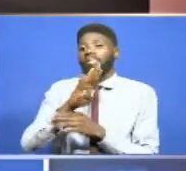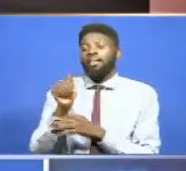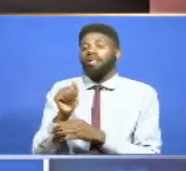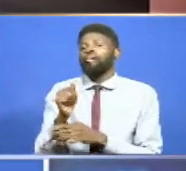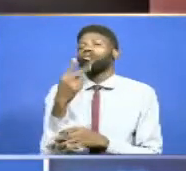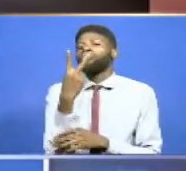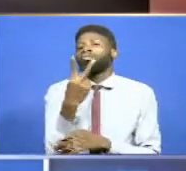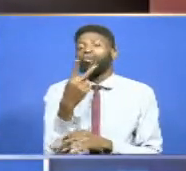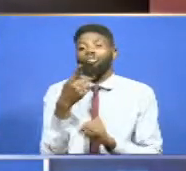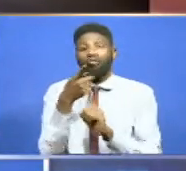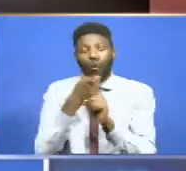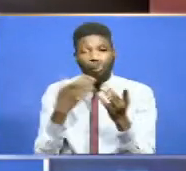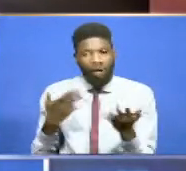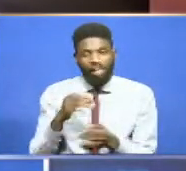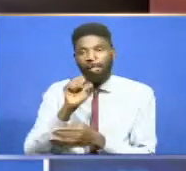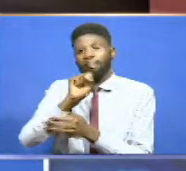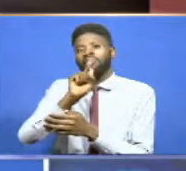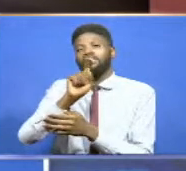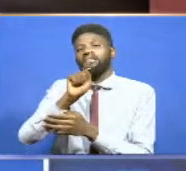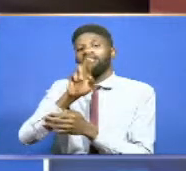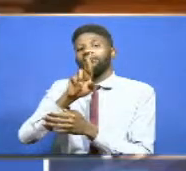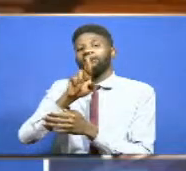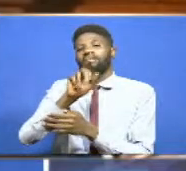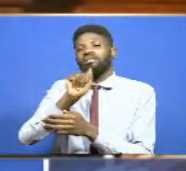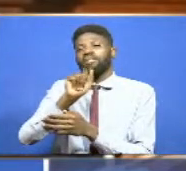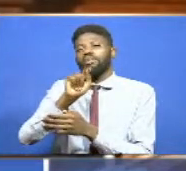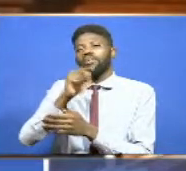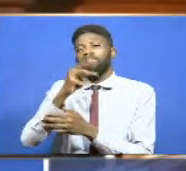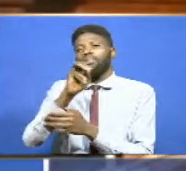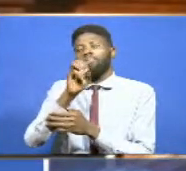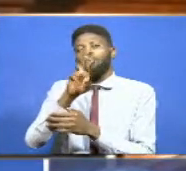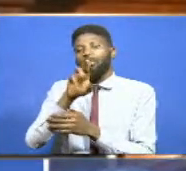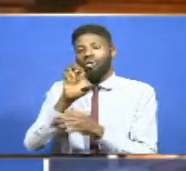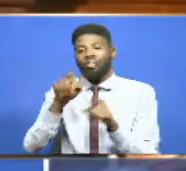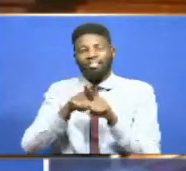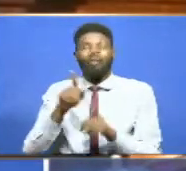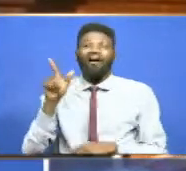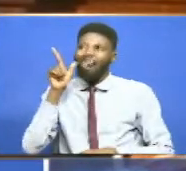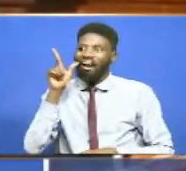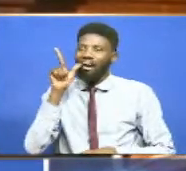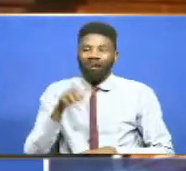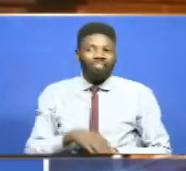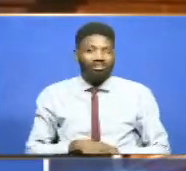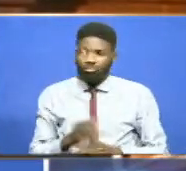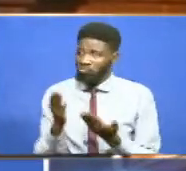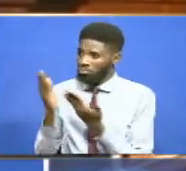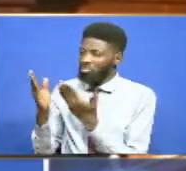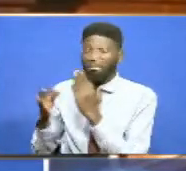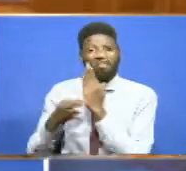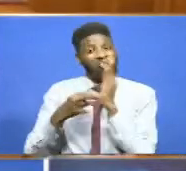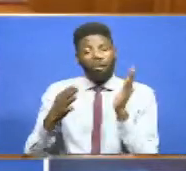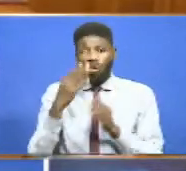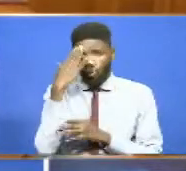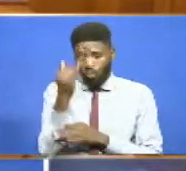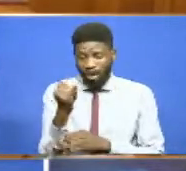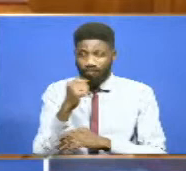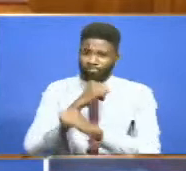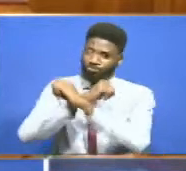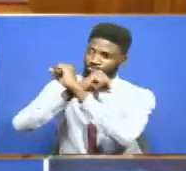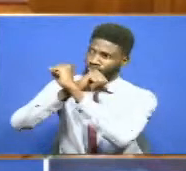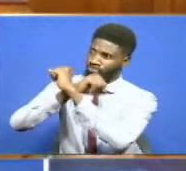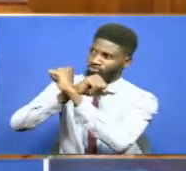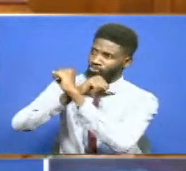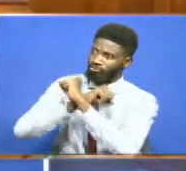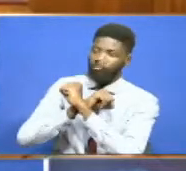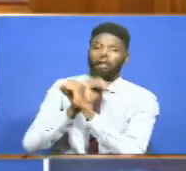chuo kikuu cha Strathmore na chuo kikuu cha London. Ngatia anajulikana miongoni mwa mengine kama aliyefaulu kumtetea Rais Uhuru